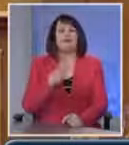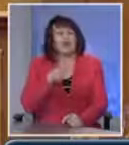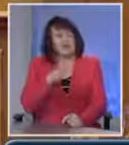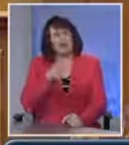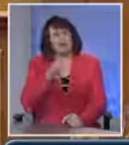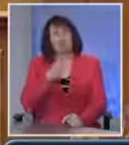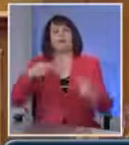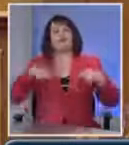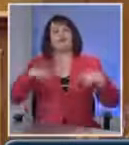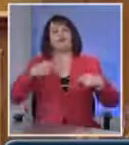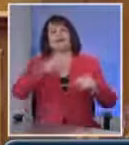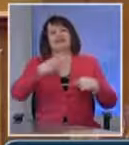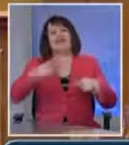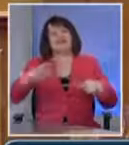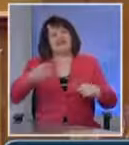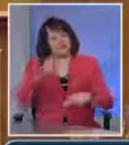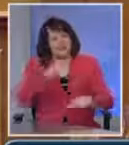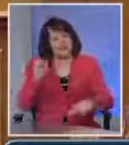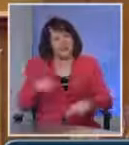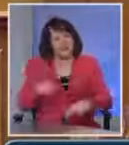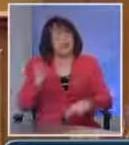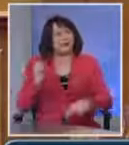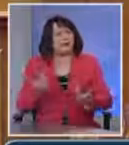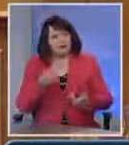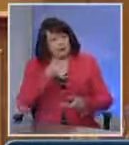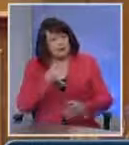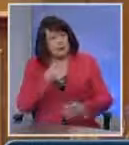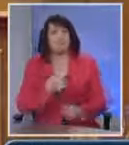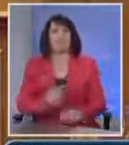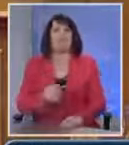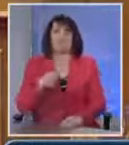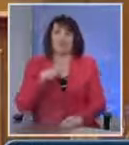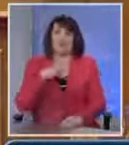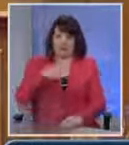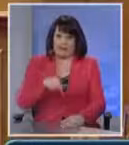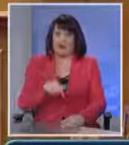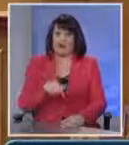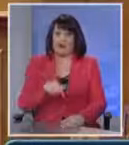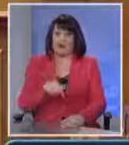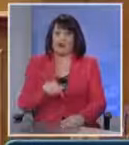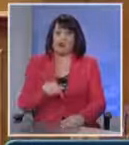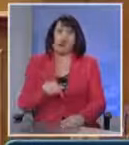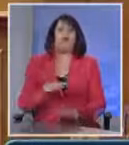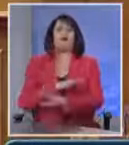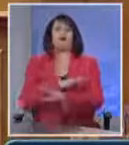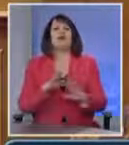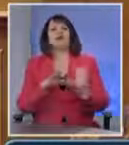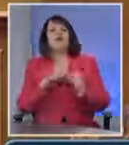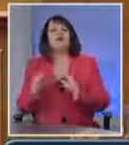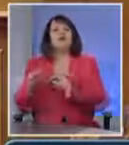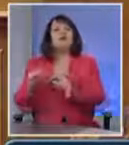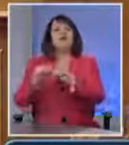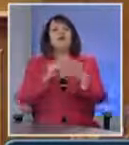οι υπουργοί του ΣΥΡΙΖΑ, αν συμφωνούν, θέλω όμως να τελειώσουμε με μια φημολογία.